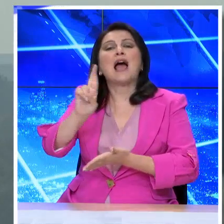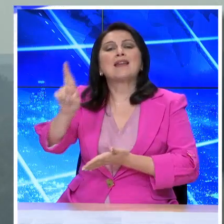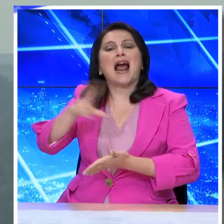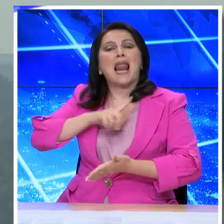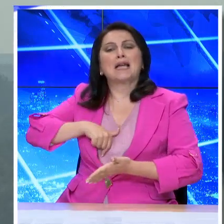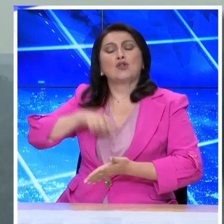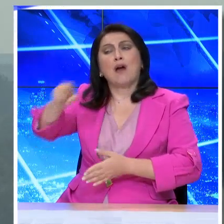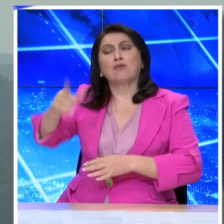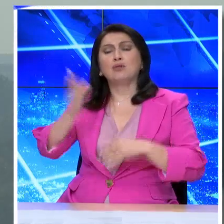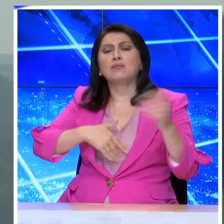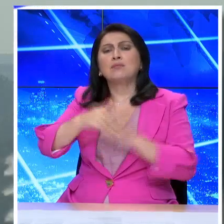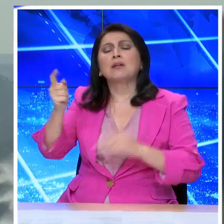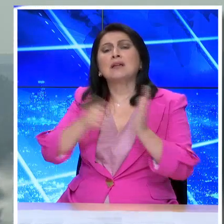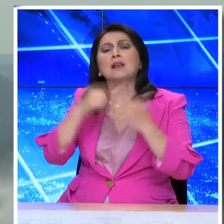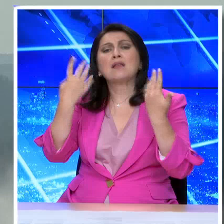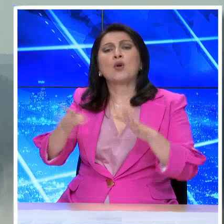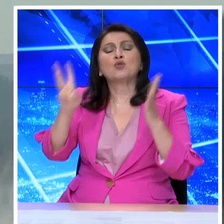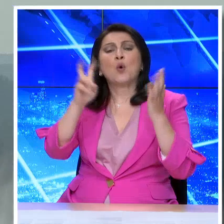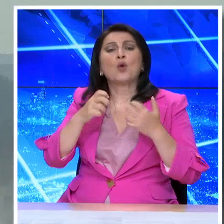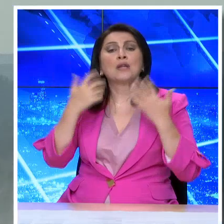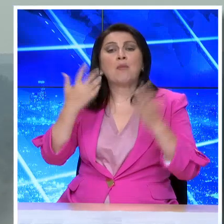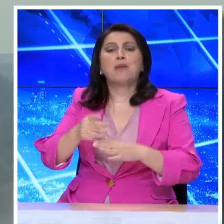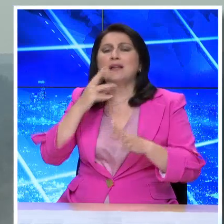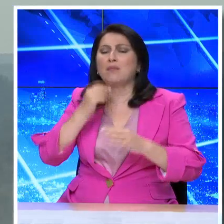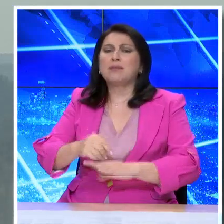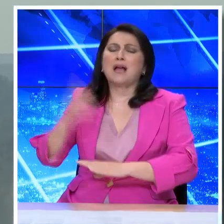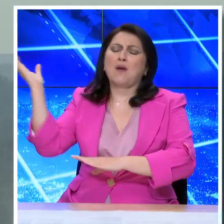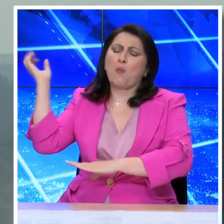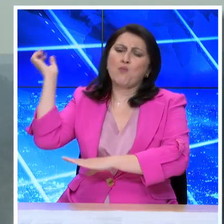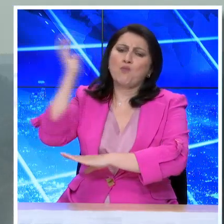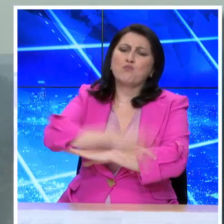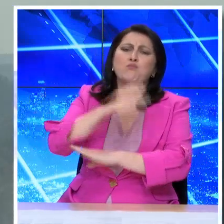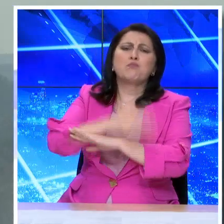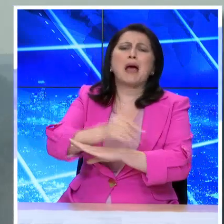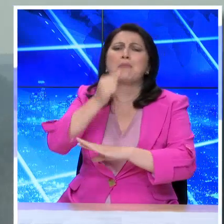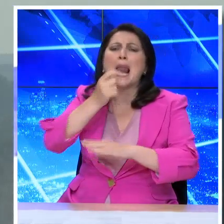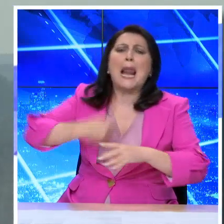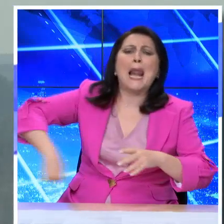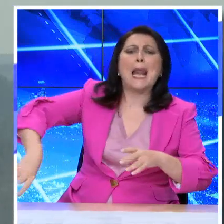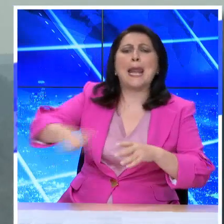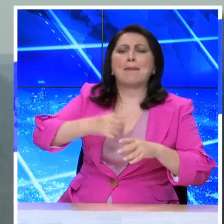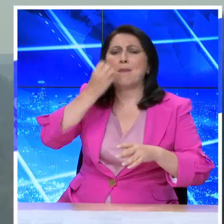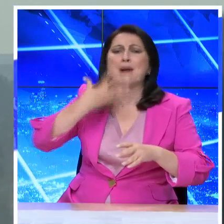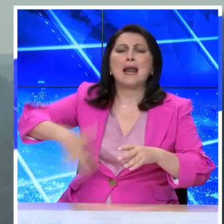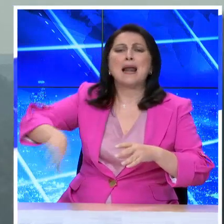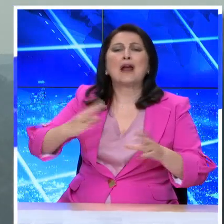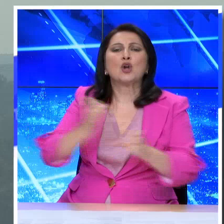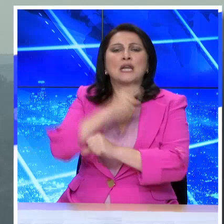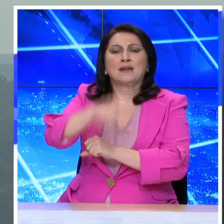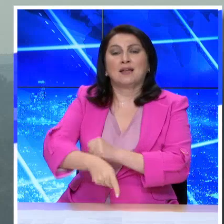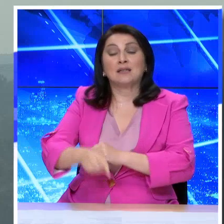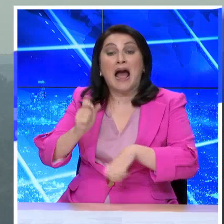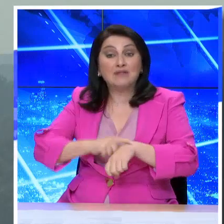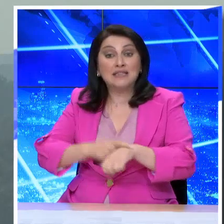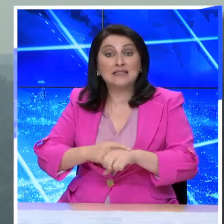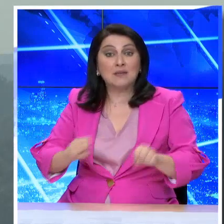το 1985, έπεσε με παφλασμό σε μια παρακείμενη λίμνη στο πάρκο της Νίκης. Η κατεδάφιση μεταδόθηκε ζωντανά από